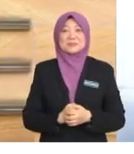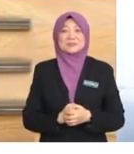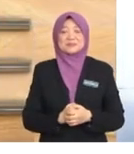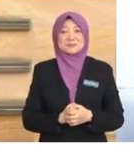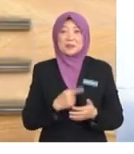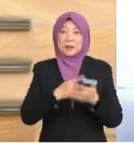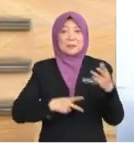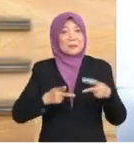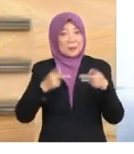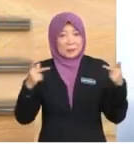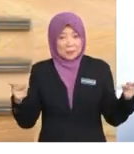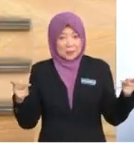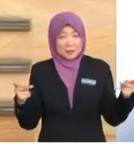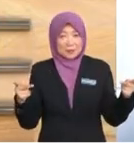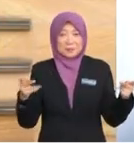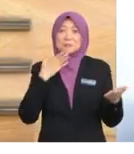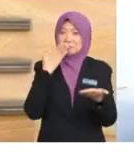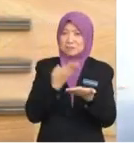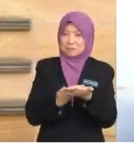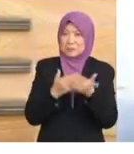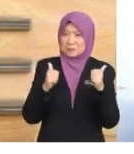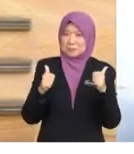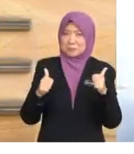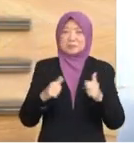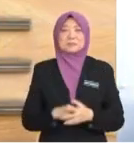Apa khabar adik? Khabar baik.